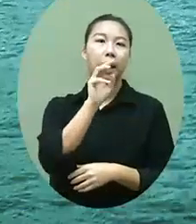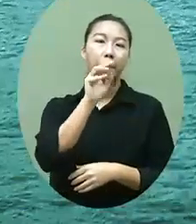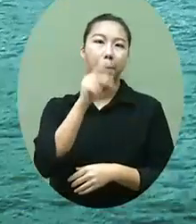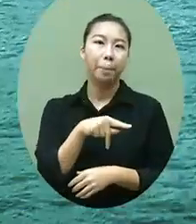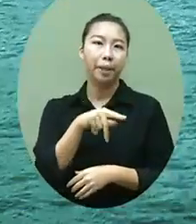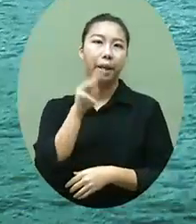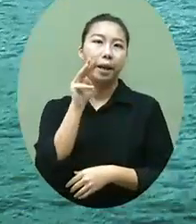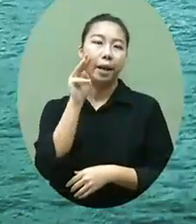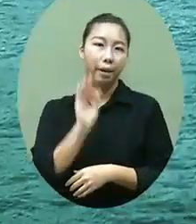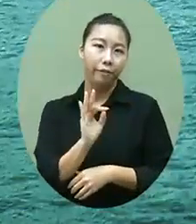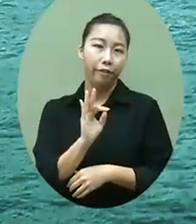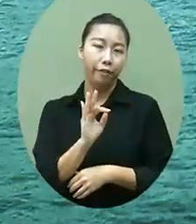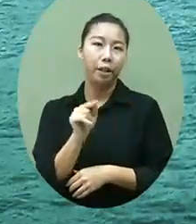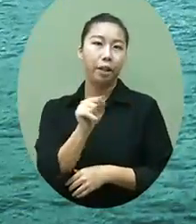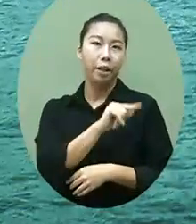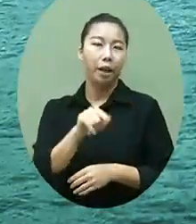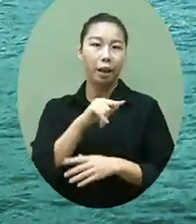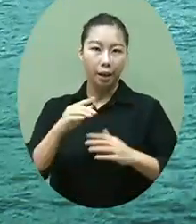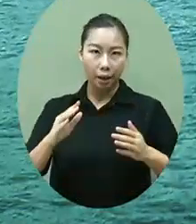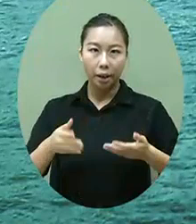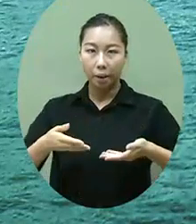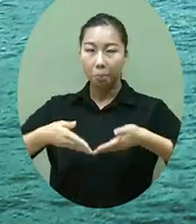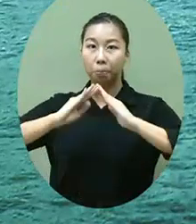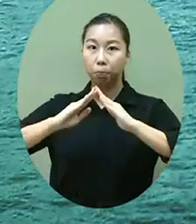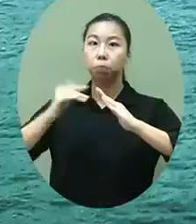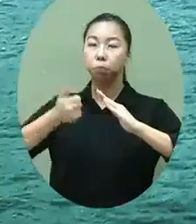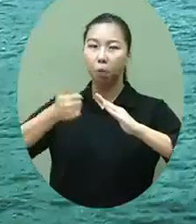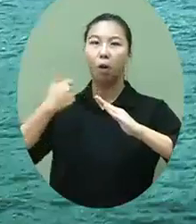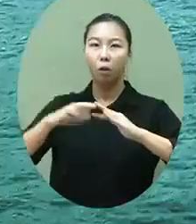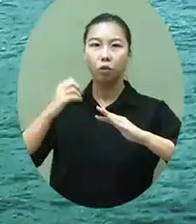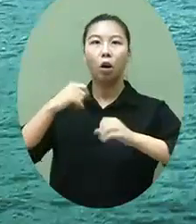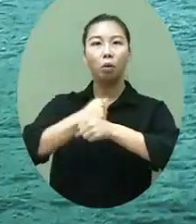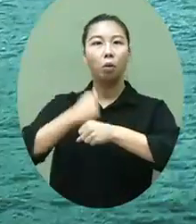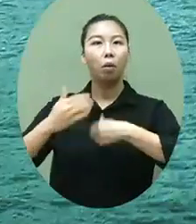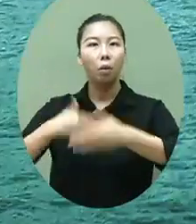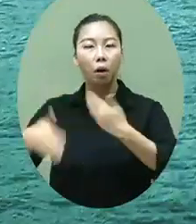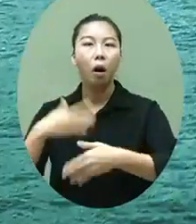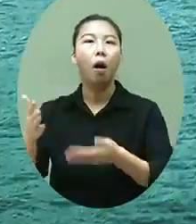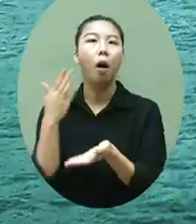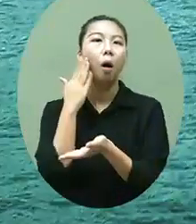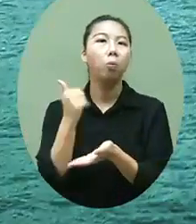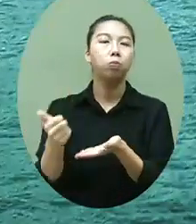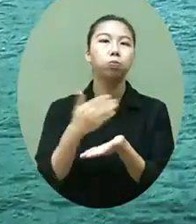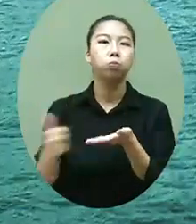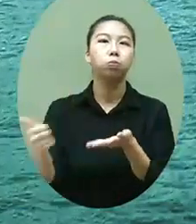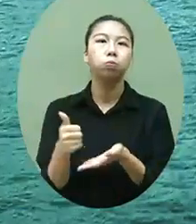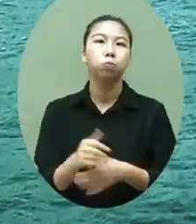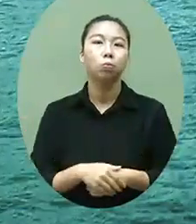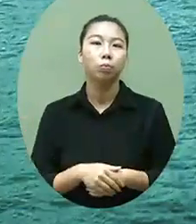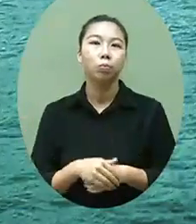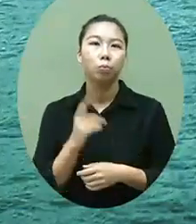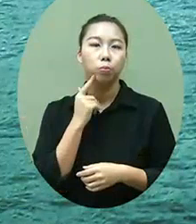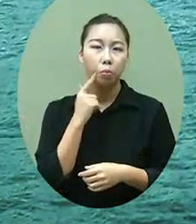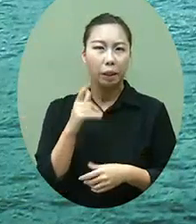嘅 EMPF 咧個平台係建立咗咧，然後進行有關嗰個工作咧就會順暢。咁所以個時間咧